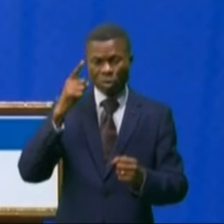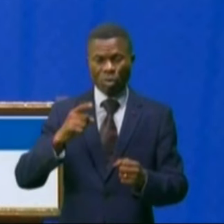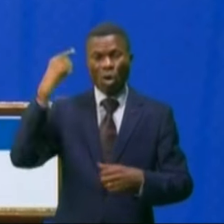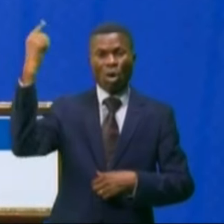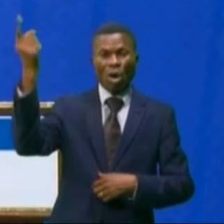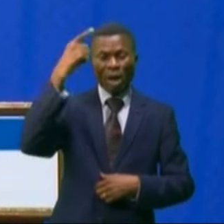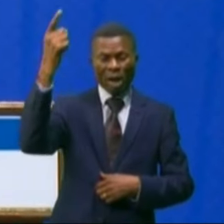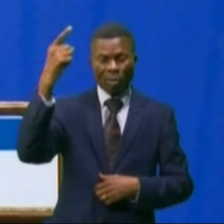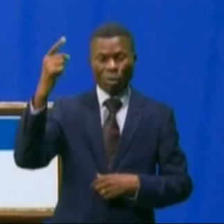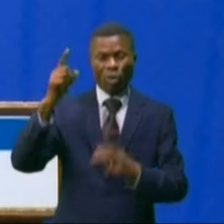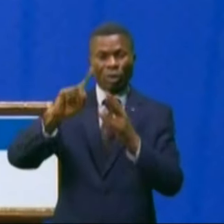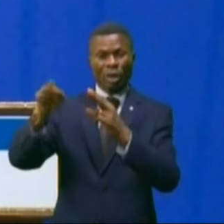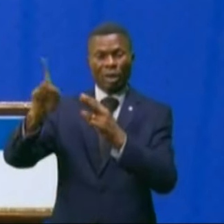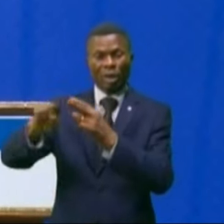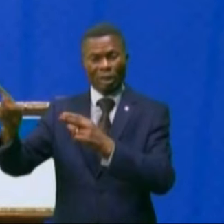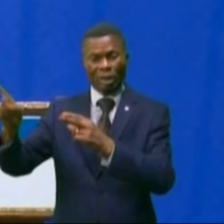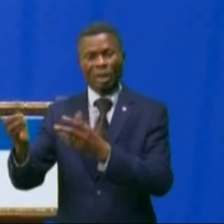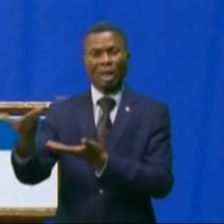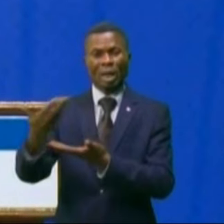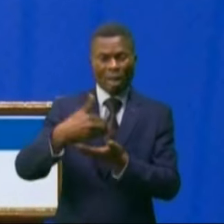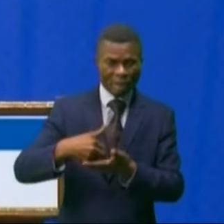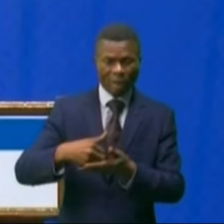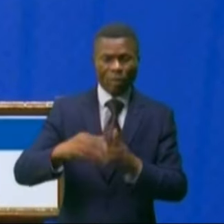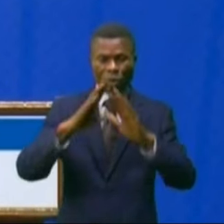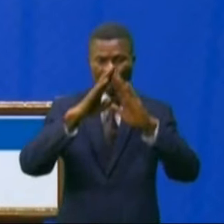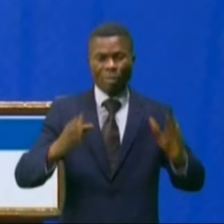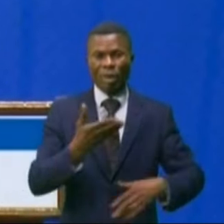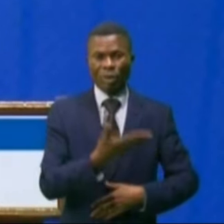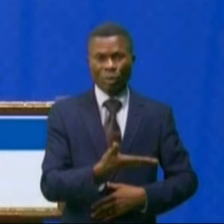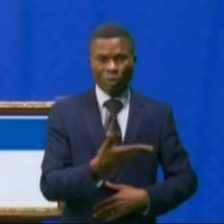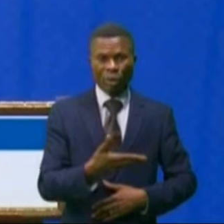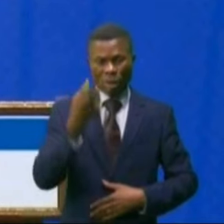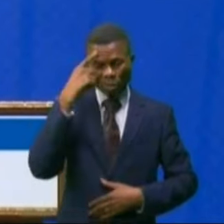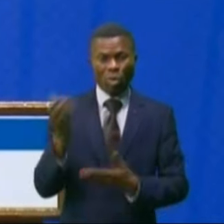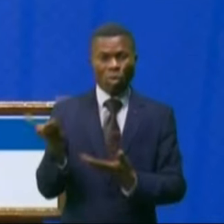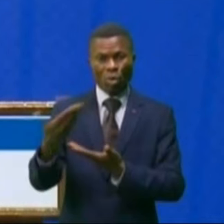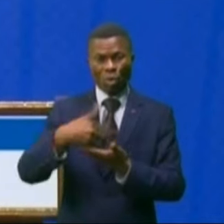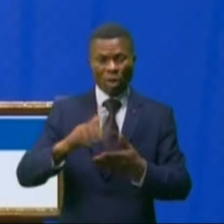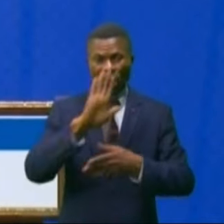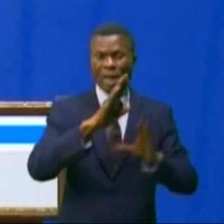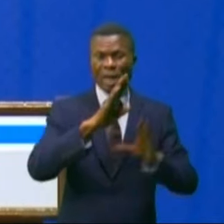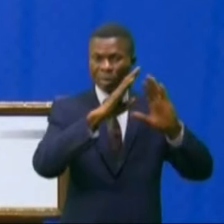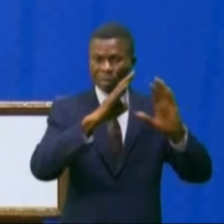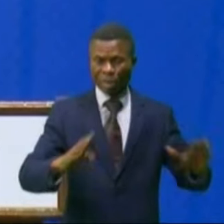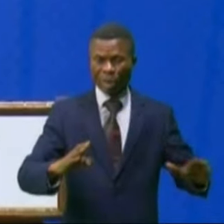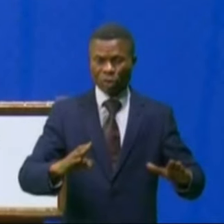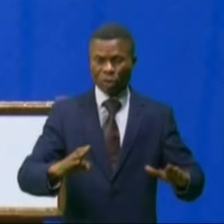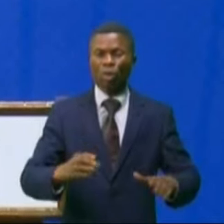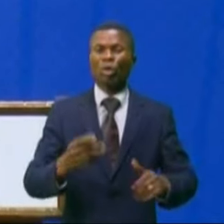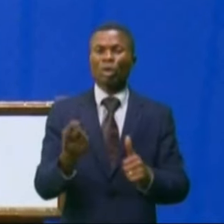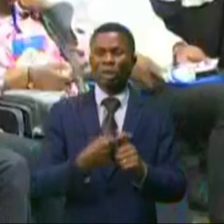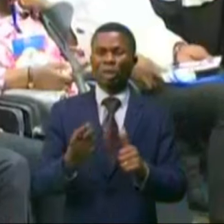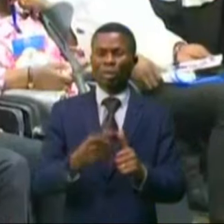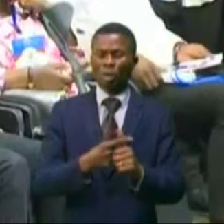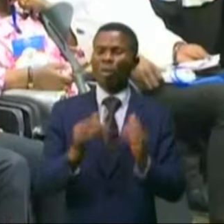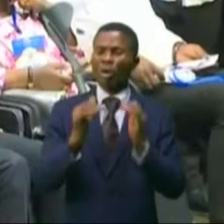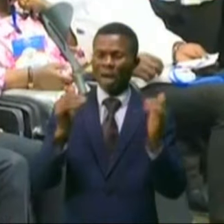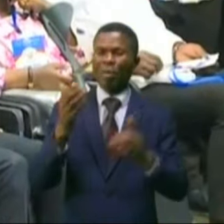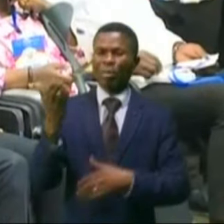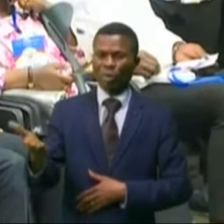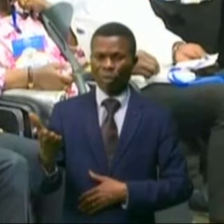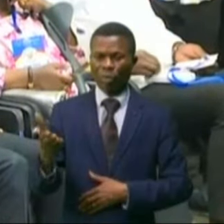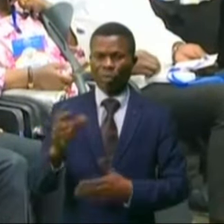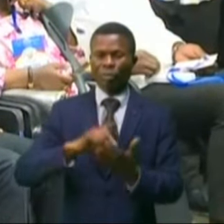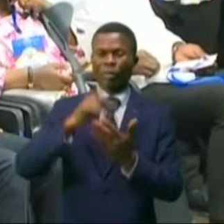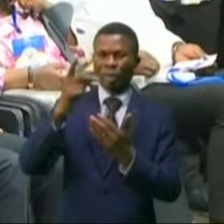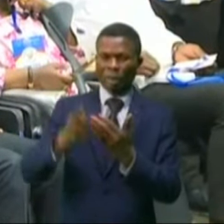populations déplacées, c'est les retours dans leur milieu d'origine. Et pour qu'ils retournent dans leur milieu d'origine, il nous faut la paix. Concernant les plans